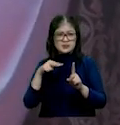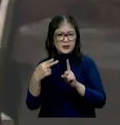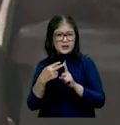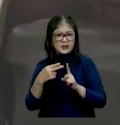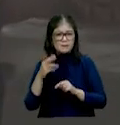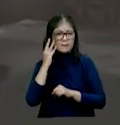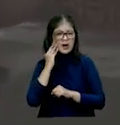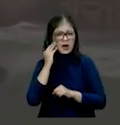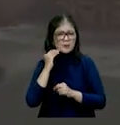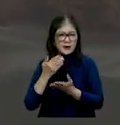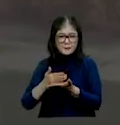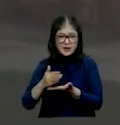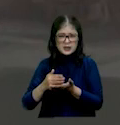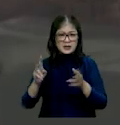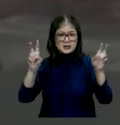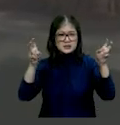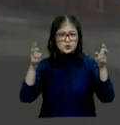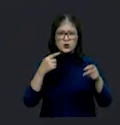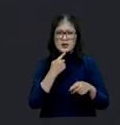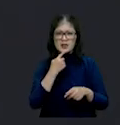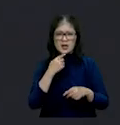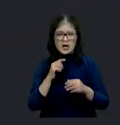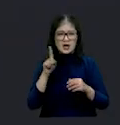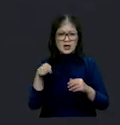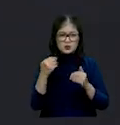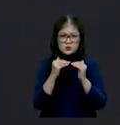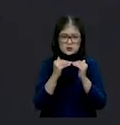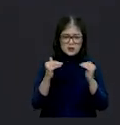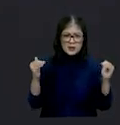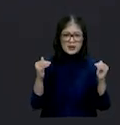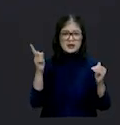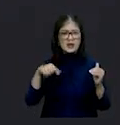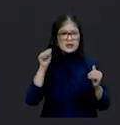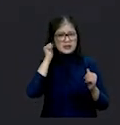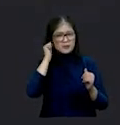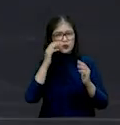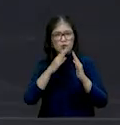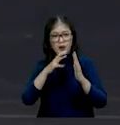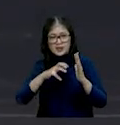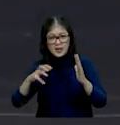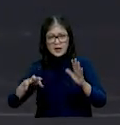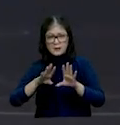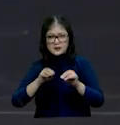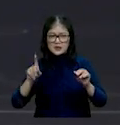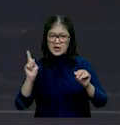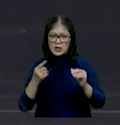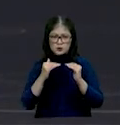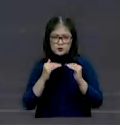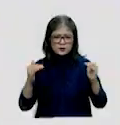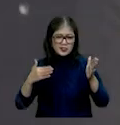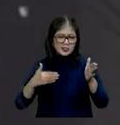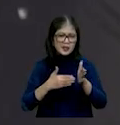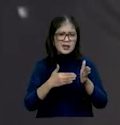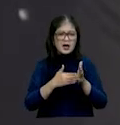pengalamannya terkait isu work-life balance sebagai wanita karir dan ibu rumah tangga yang banyak menjadi tantangan bagi banyak perempuan.